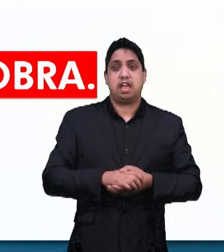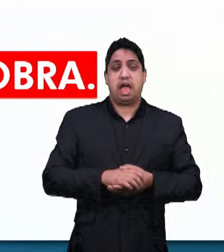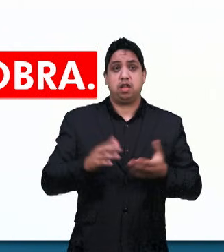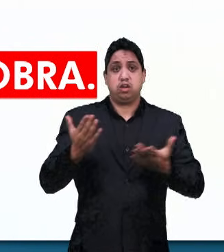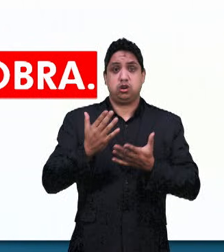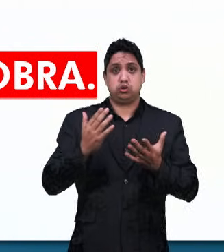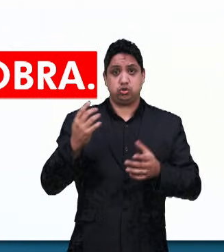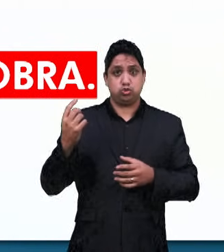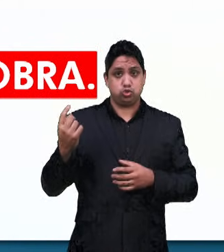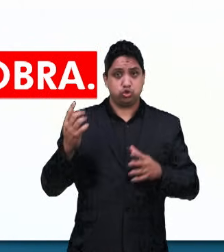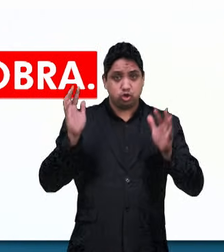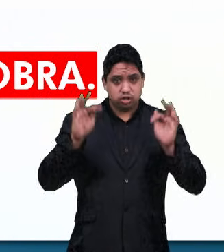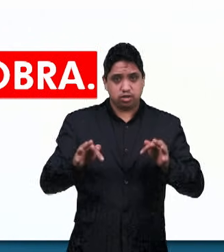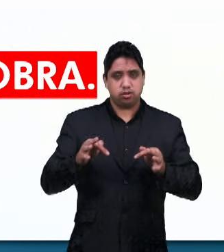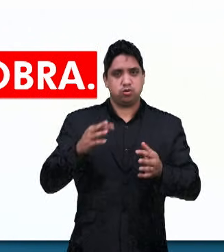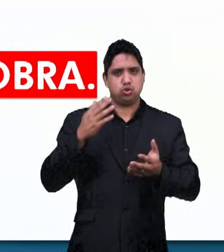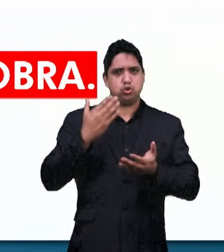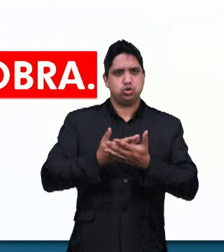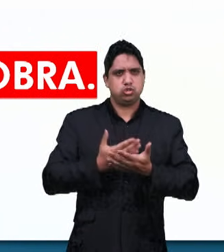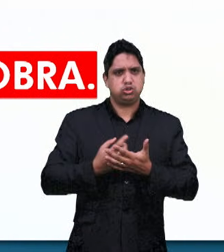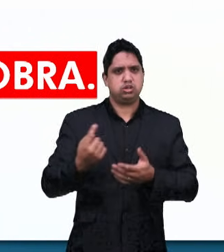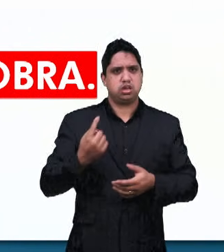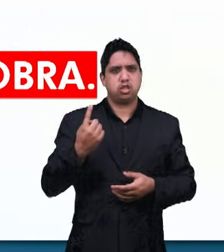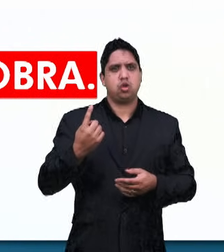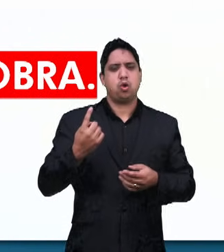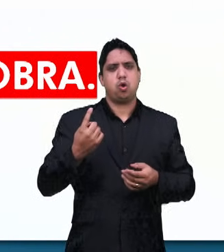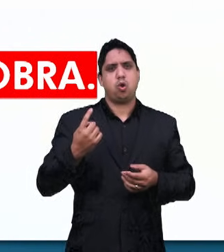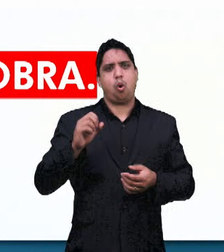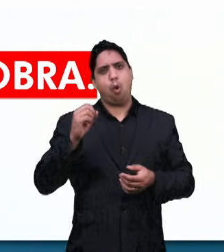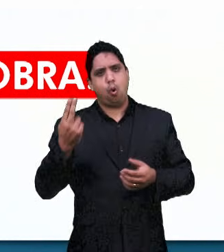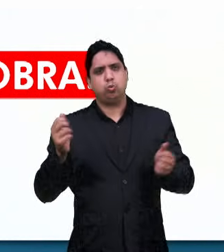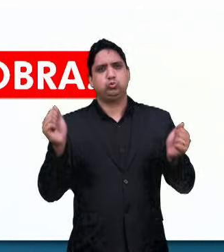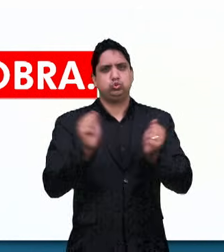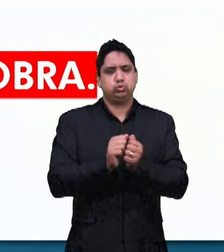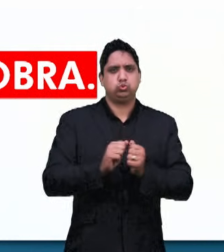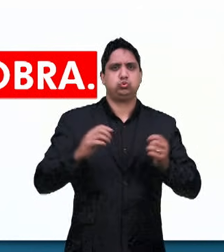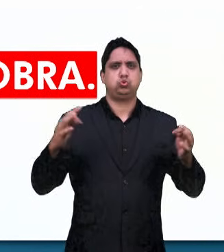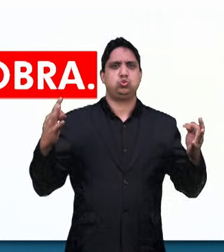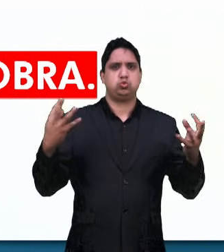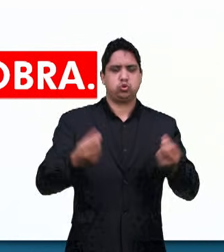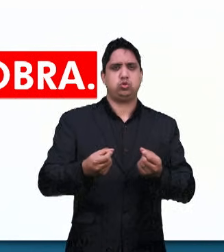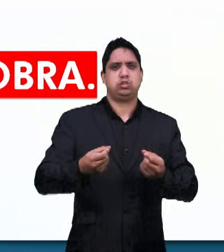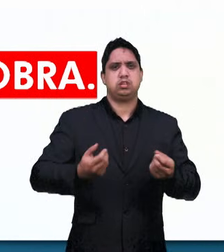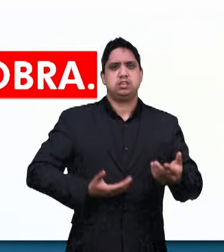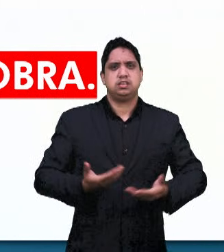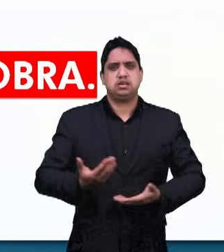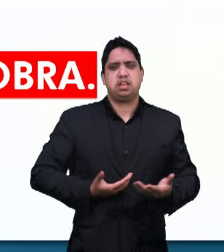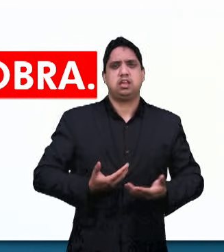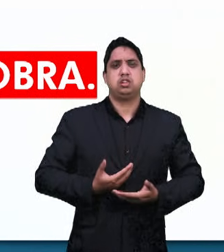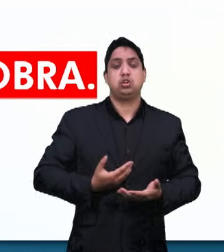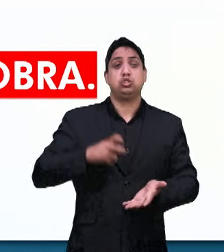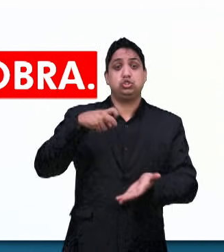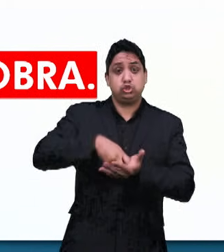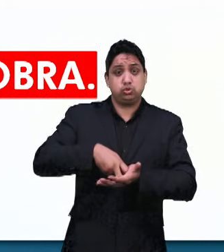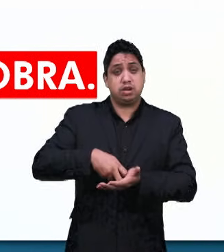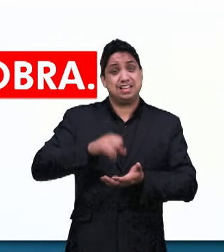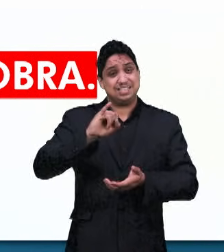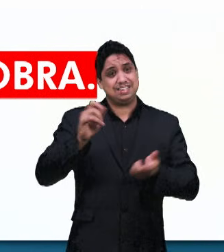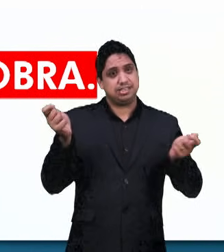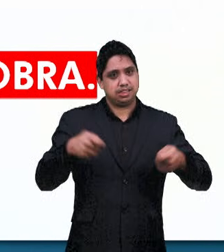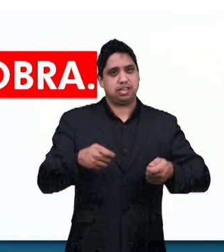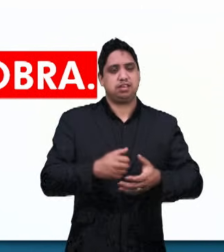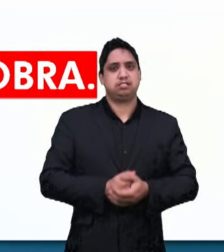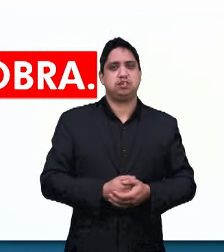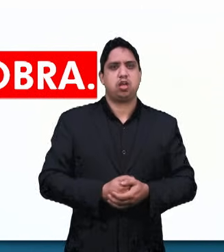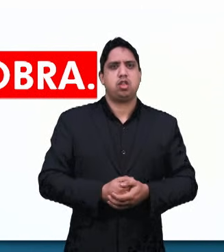lettre. Et terminez cette étude tout seul avec tous les frères et sœurs à genoux,